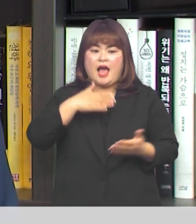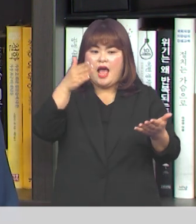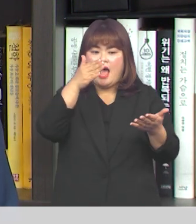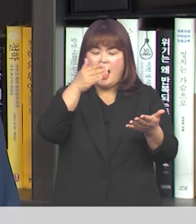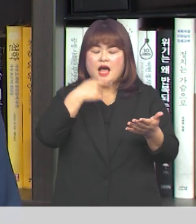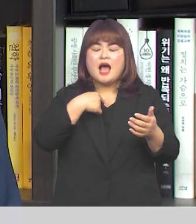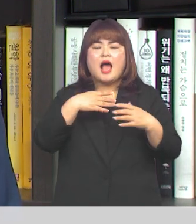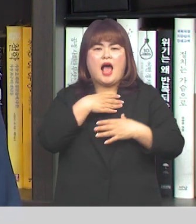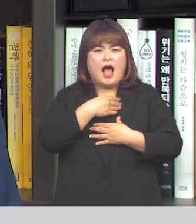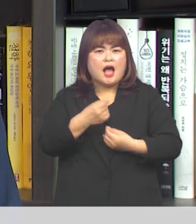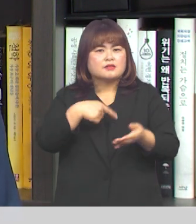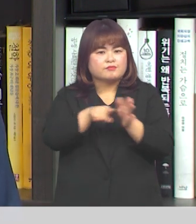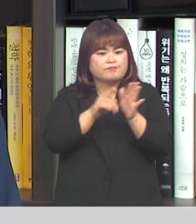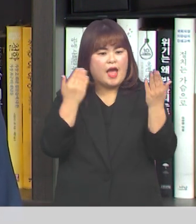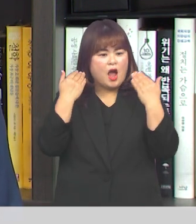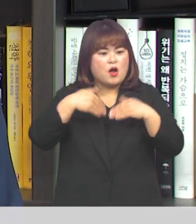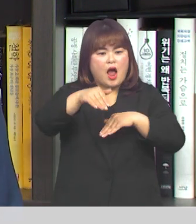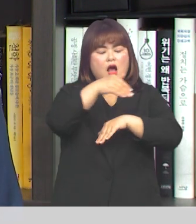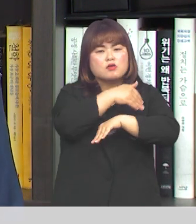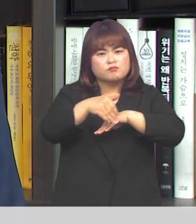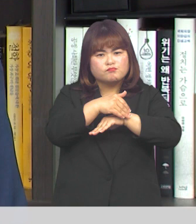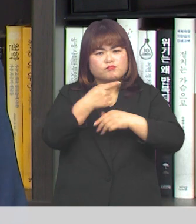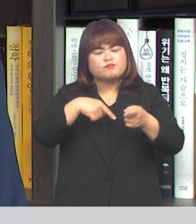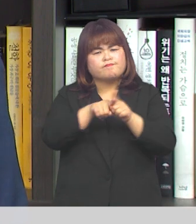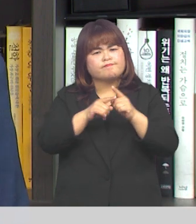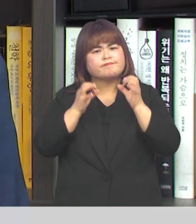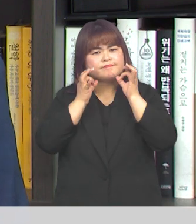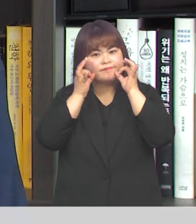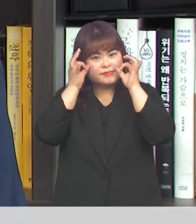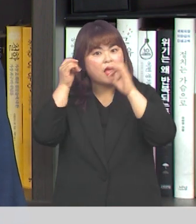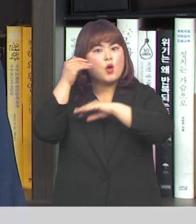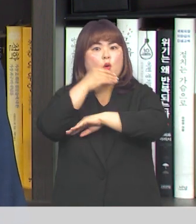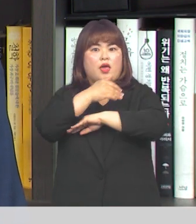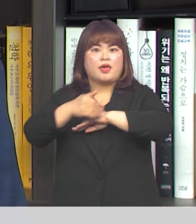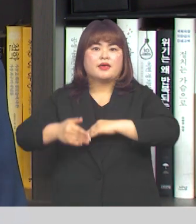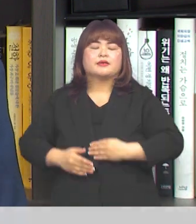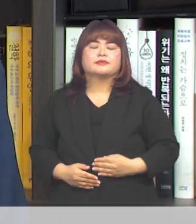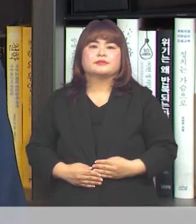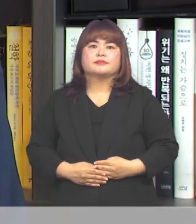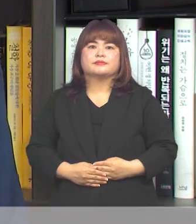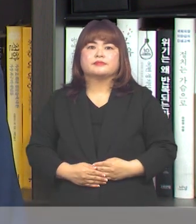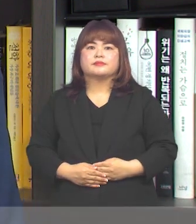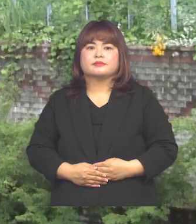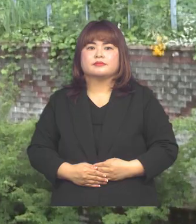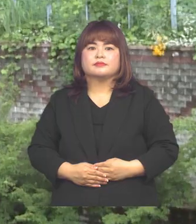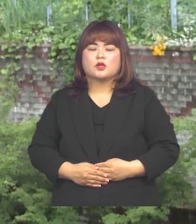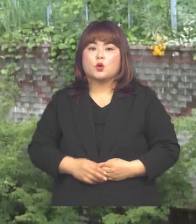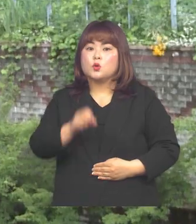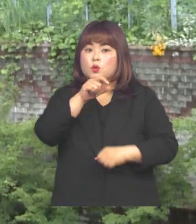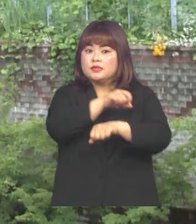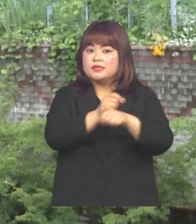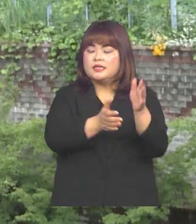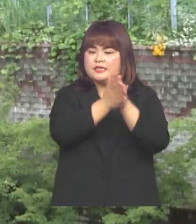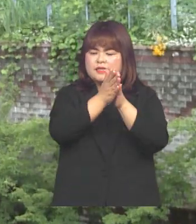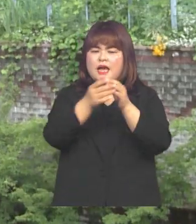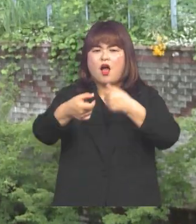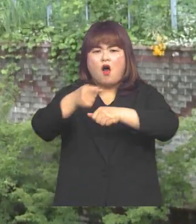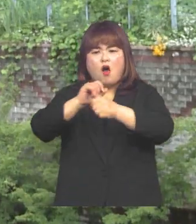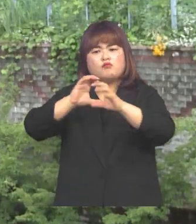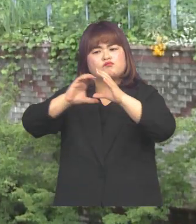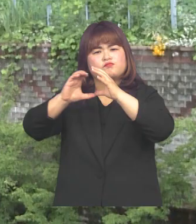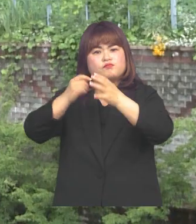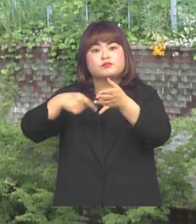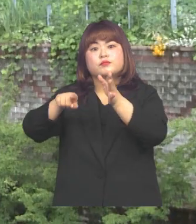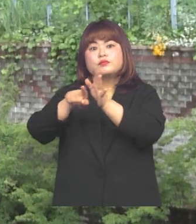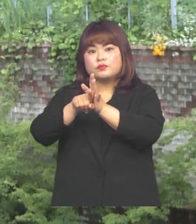우리 학생들의 안전한 통학을 위한 노력은 시가 지속적으로 해 나가겠습니다. 용인특례시는